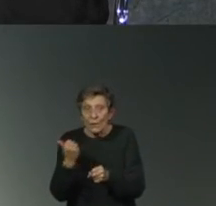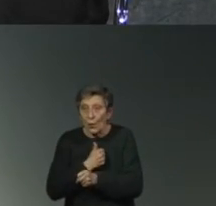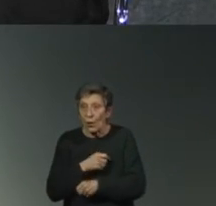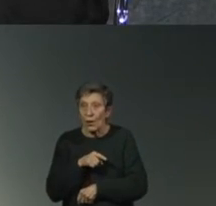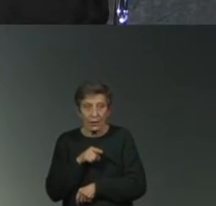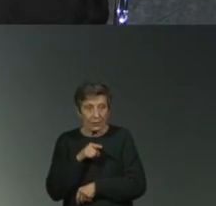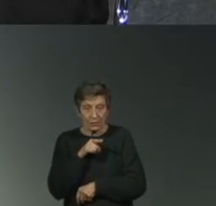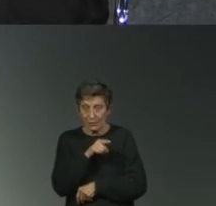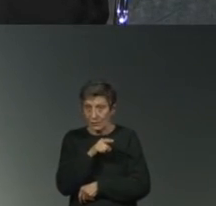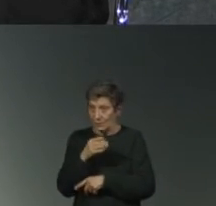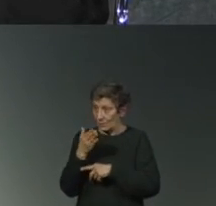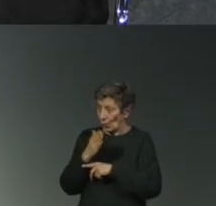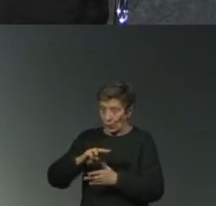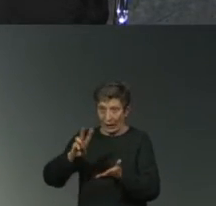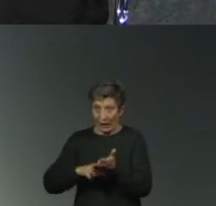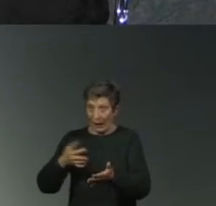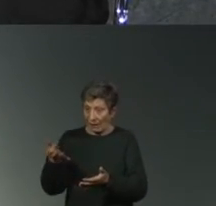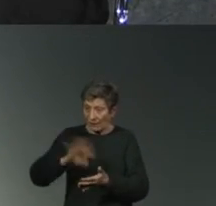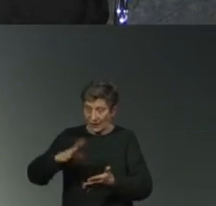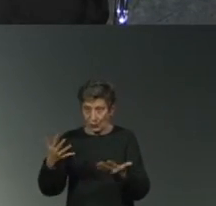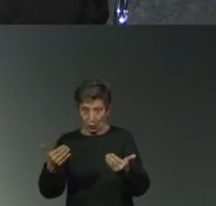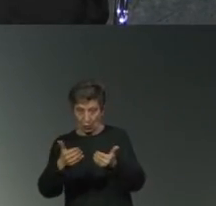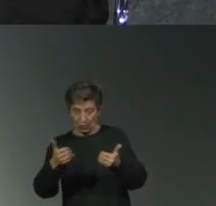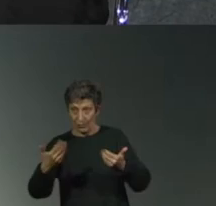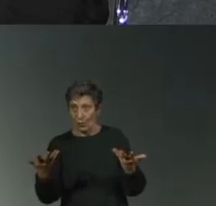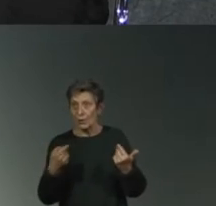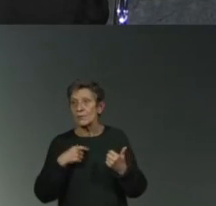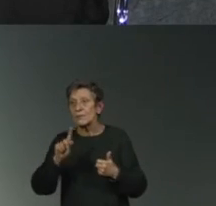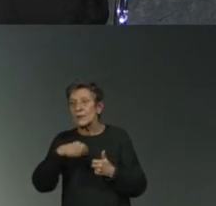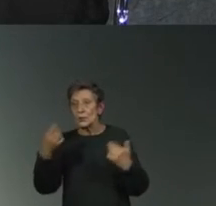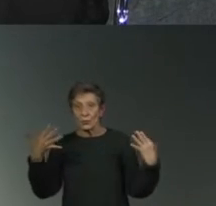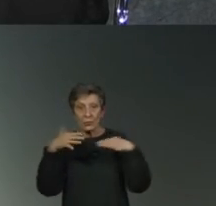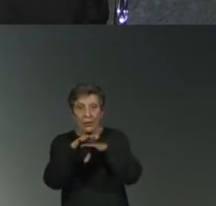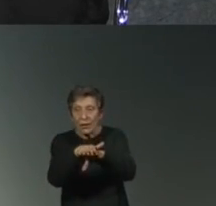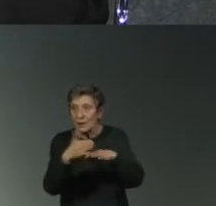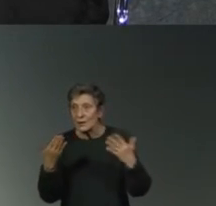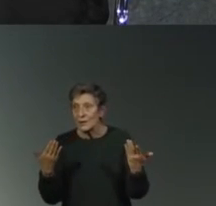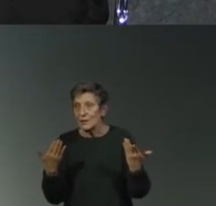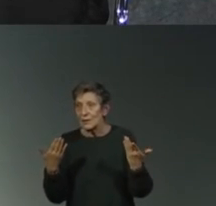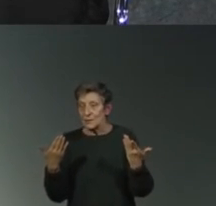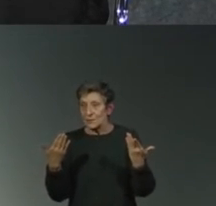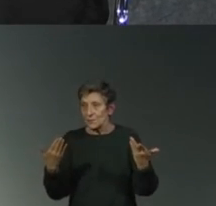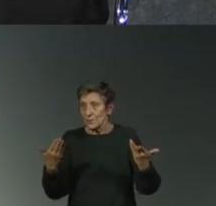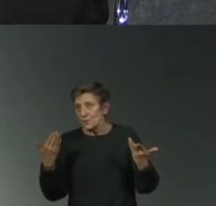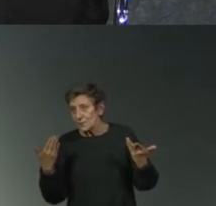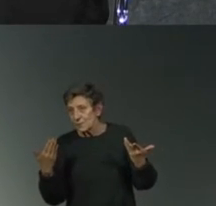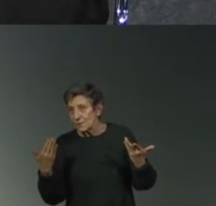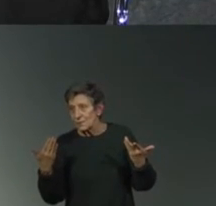l'écart entre le réel et la fiction. C'est-à-dire que lorsqu'elle se superpose, eh bien, on voit que je me fonde rigoureusement